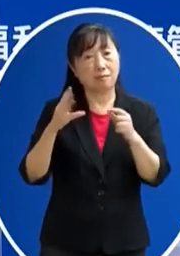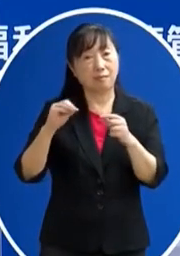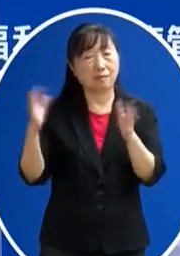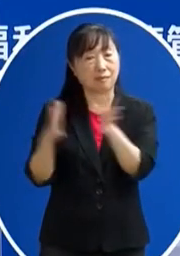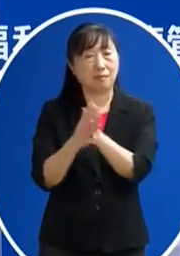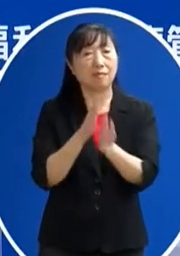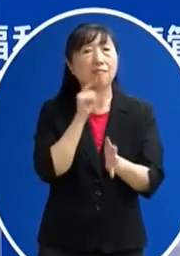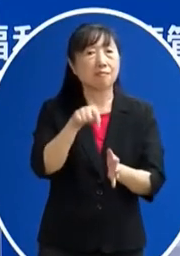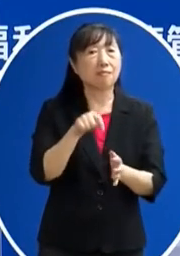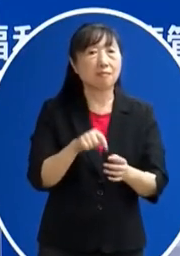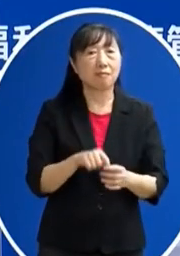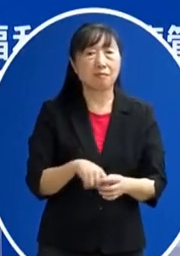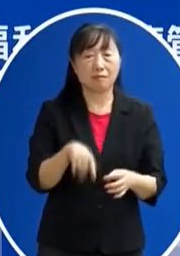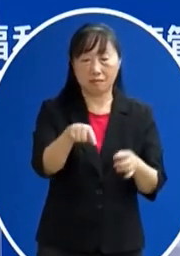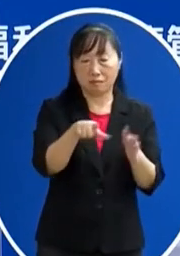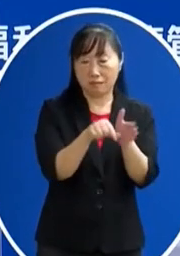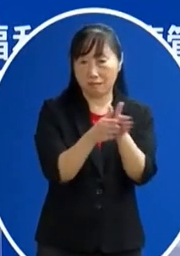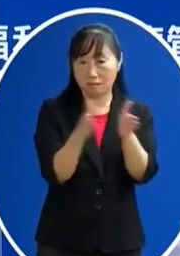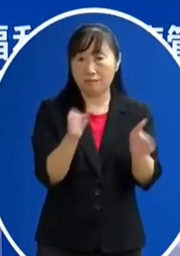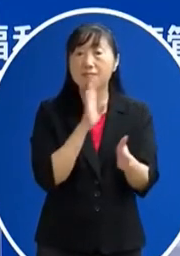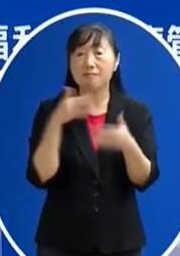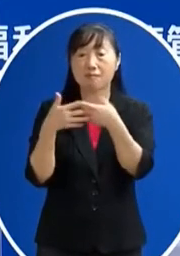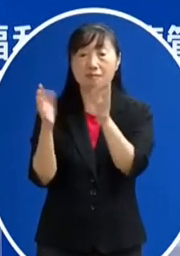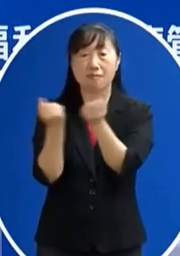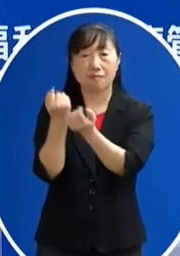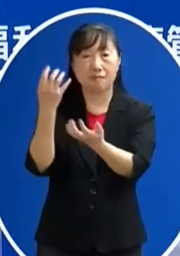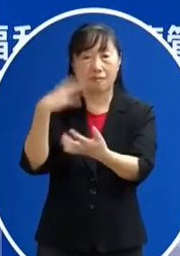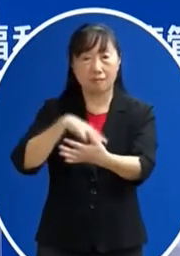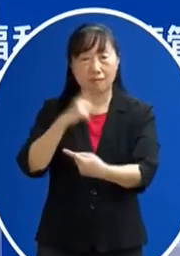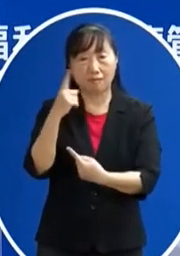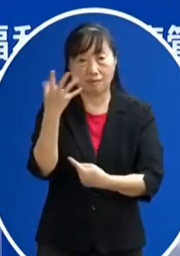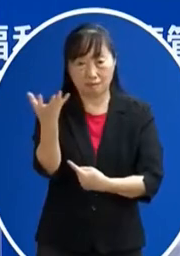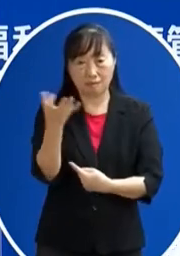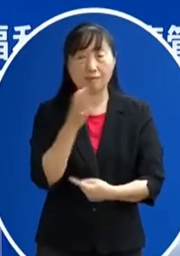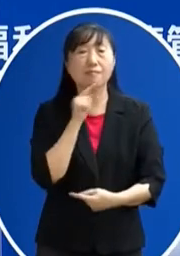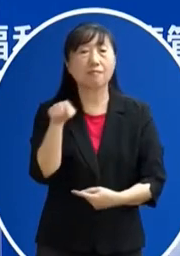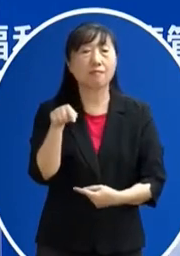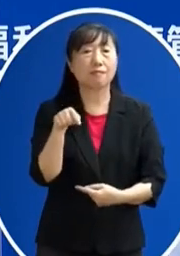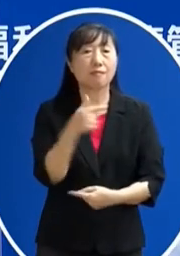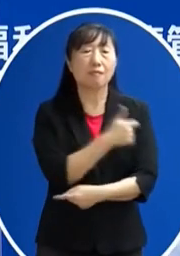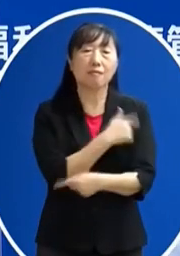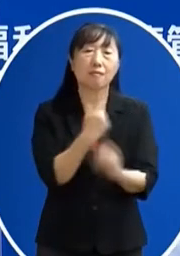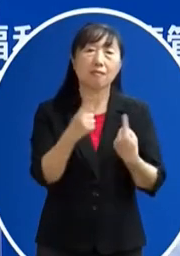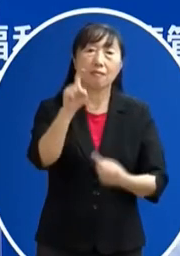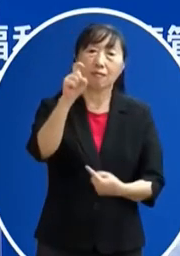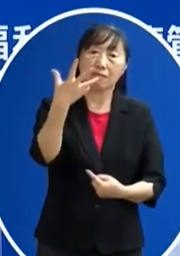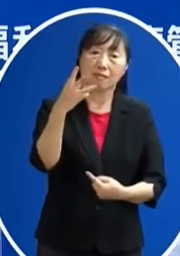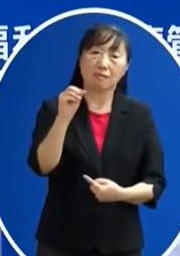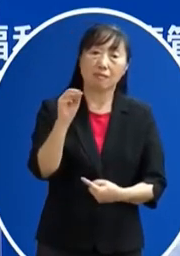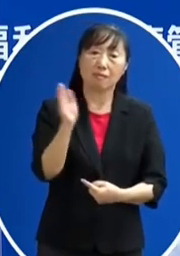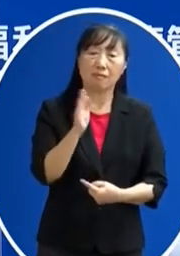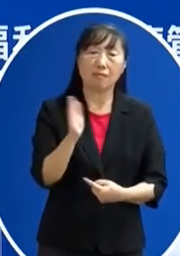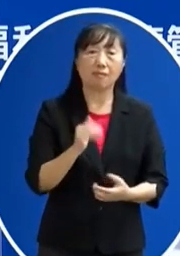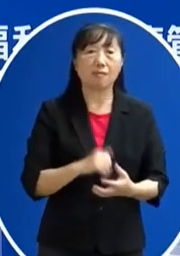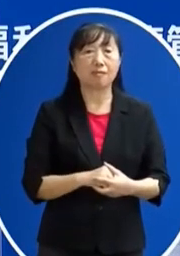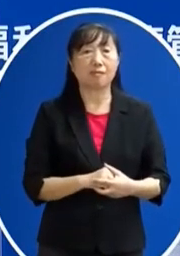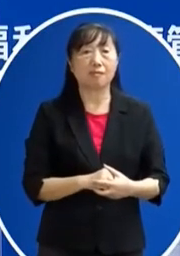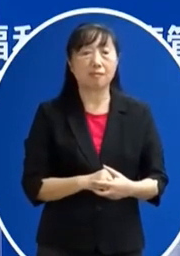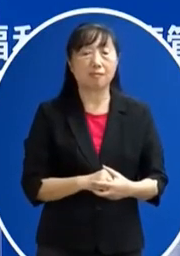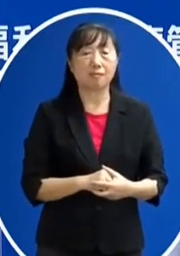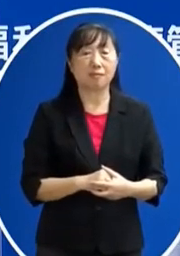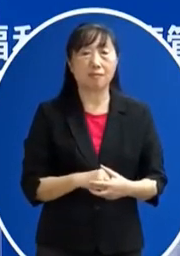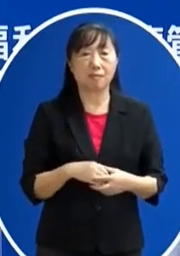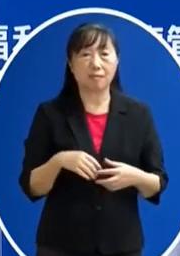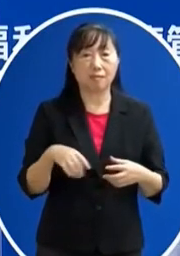好，那当然这段时间因为是莫德纳比较多，所以莫德纳打了大概有18万，好，那整